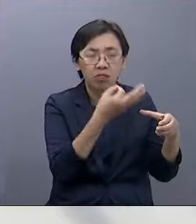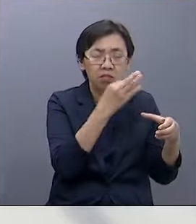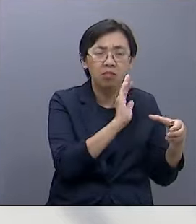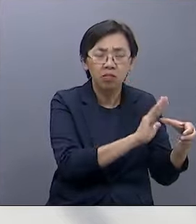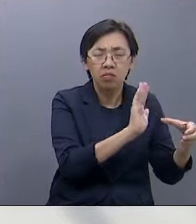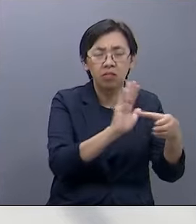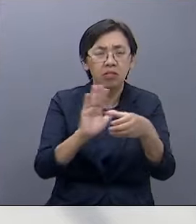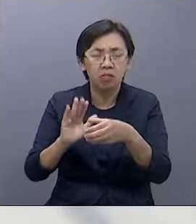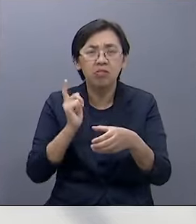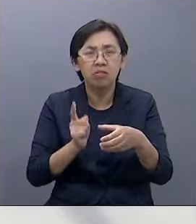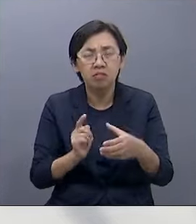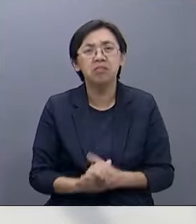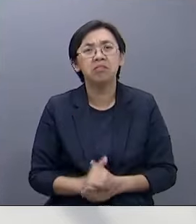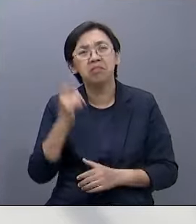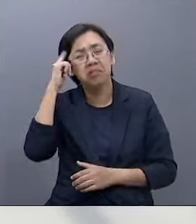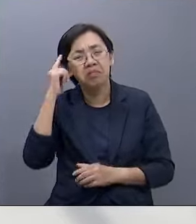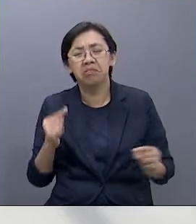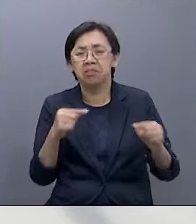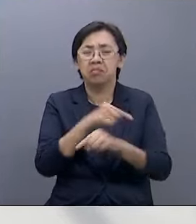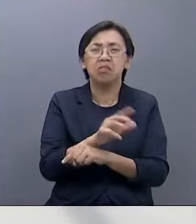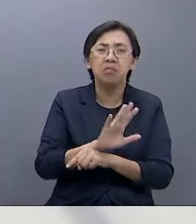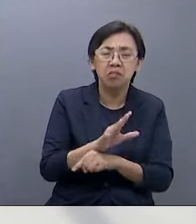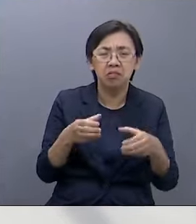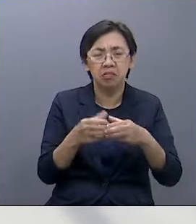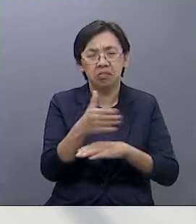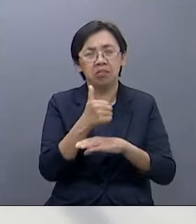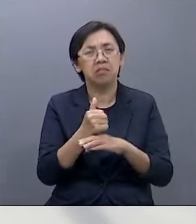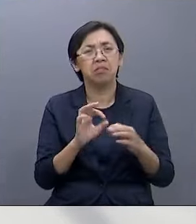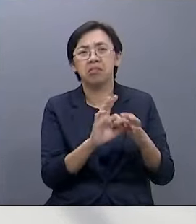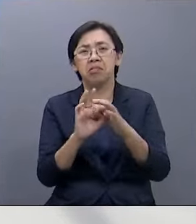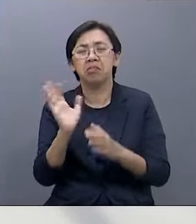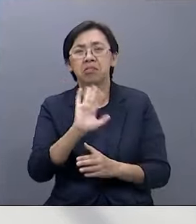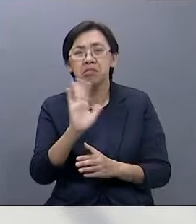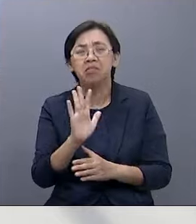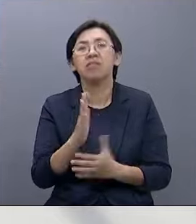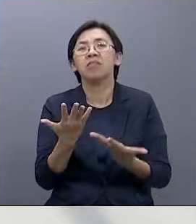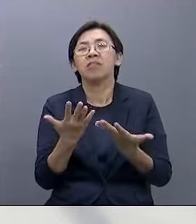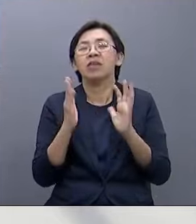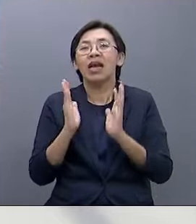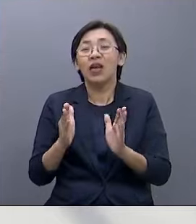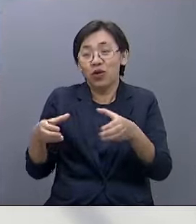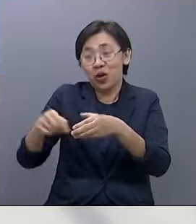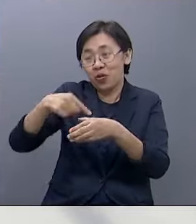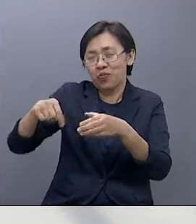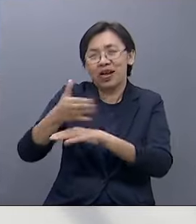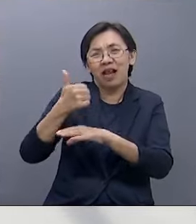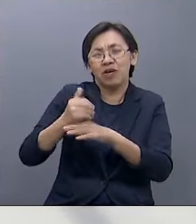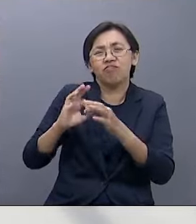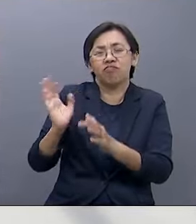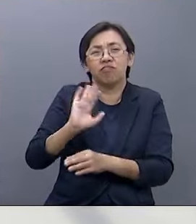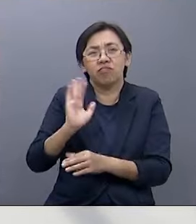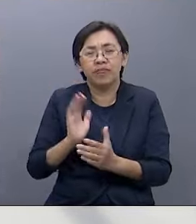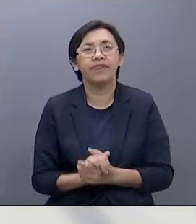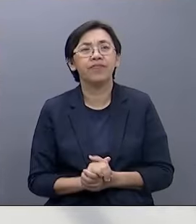แท้จริงโดยที่ไม่มีความเกี่ยวข้องเชื่อมโยงกับพรรคการเมืองหรือว่ายึดโยงกับบ้านใหญ่ต่างๆนานาแต่คุณยิ่งชีพเคยบอกกับดิฉัน